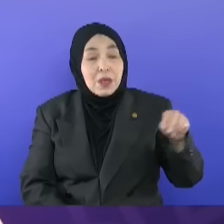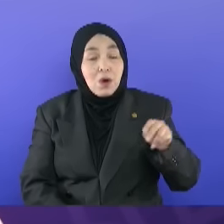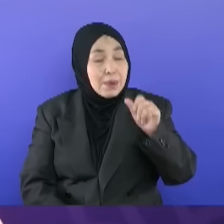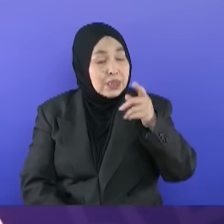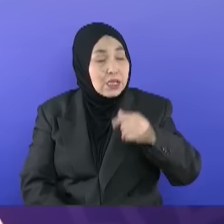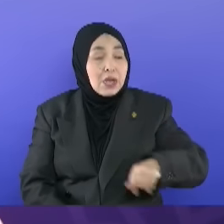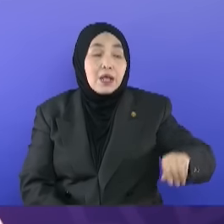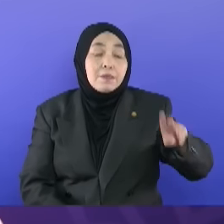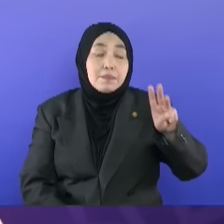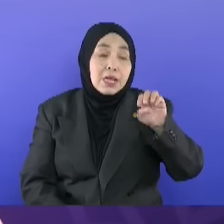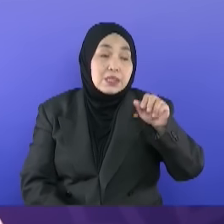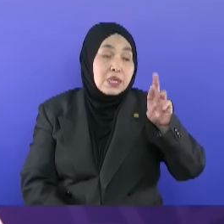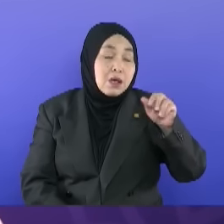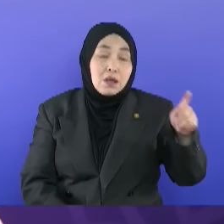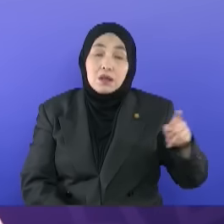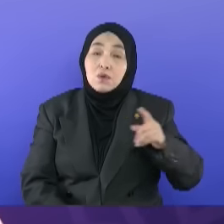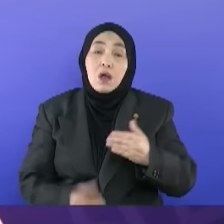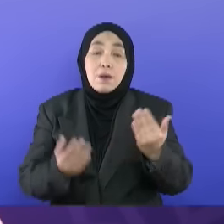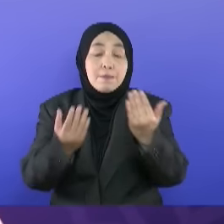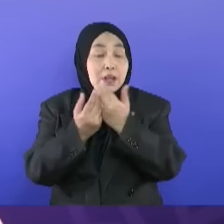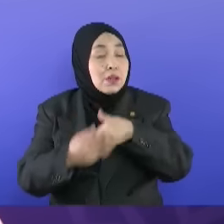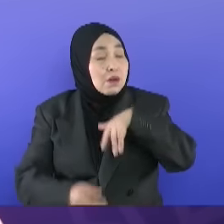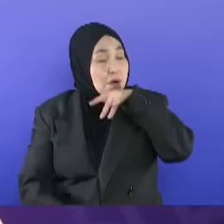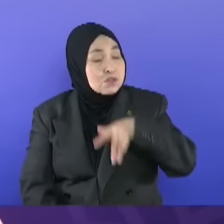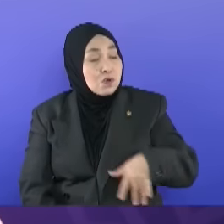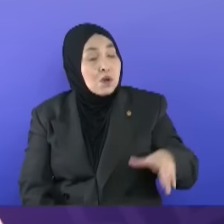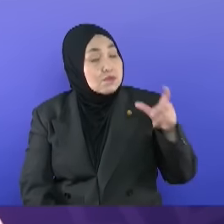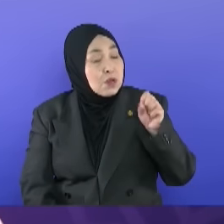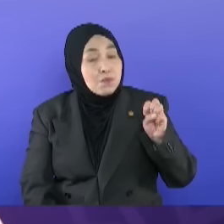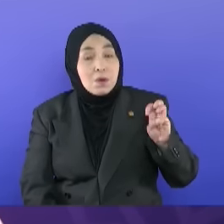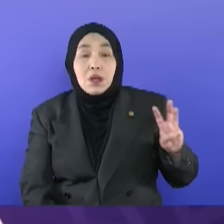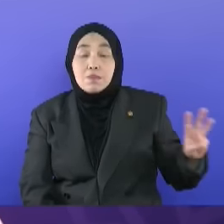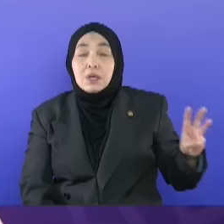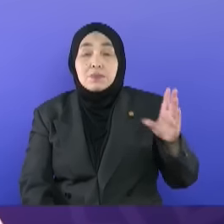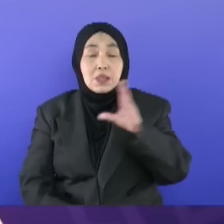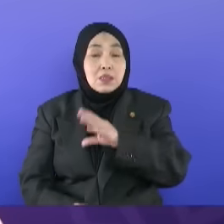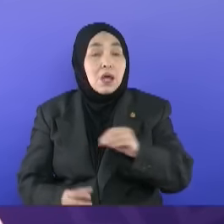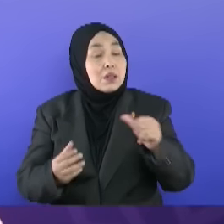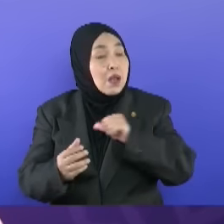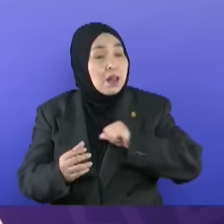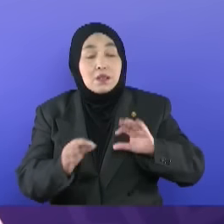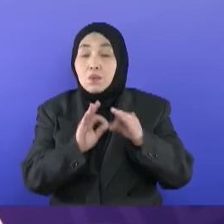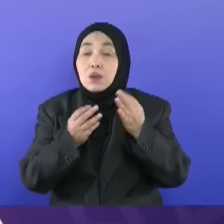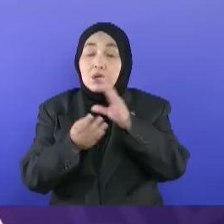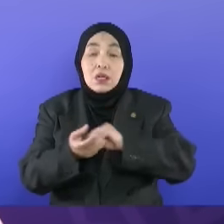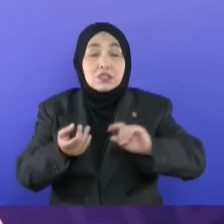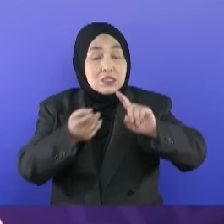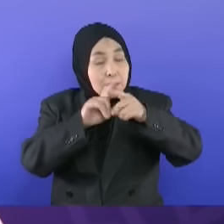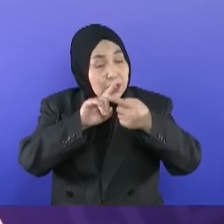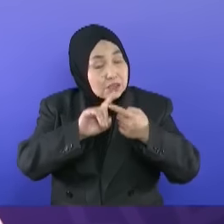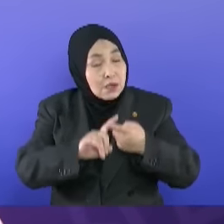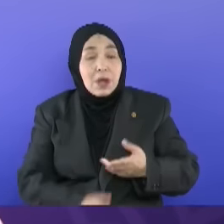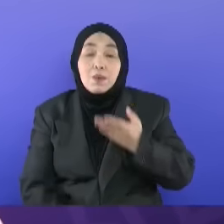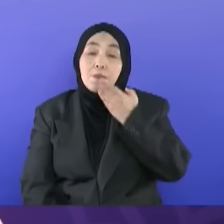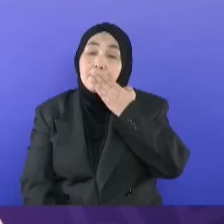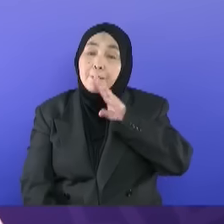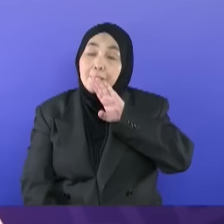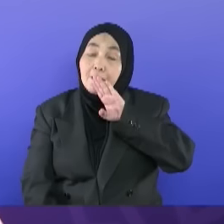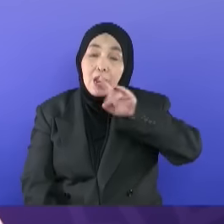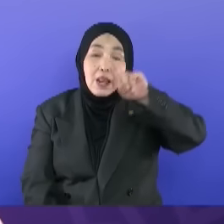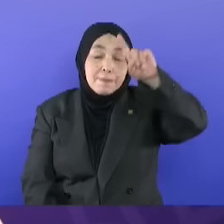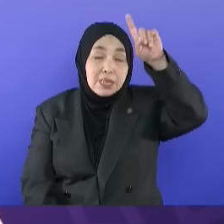ya arhamar rahimin. Wasallallahu wasallam wabaraka ala Muhammadin waa alihi wasahbihi wasallam. Walhamdulillahi